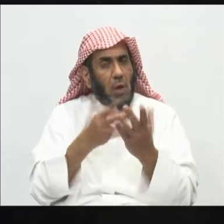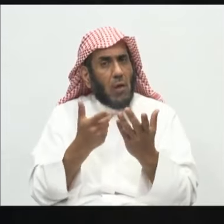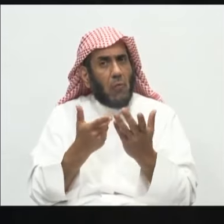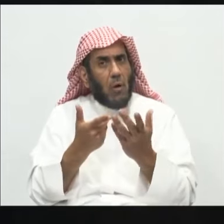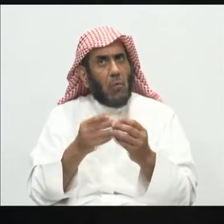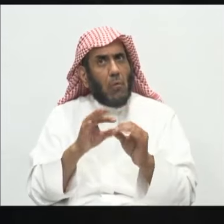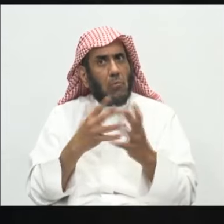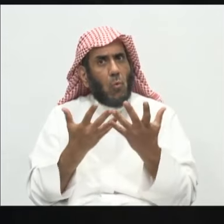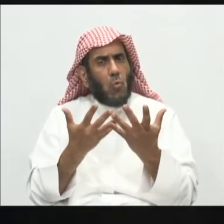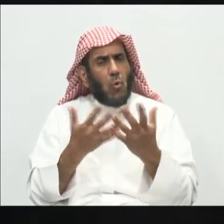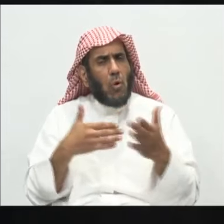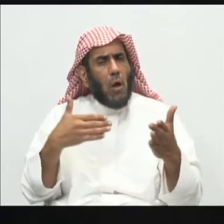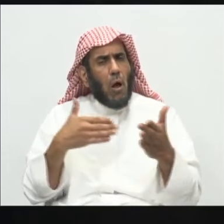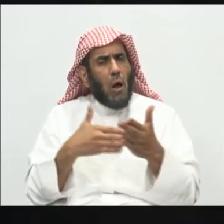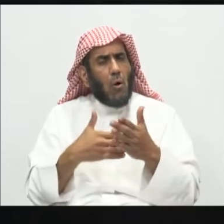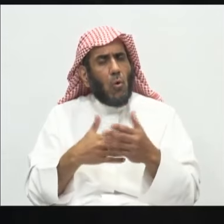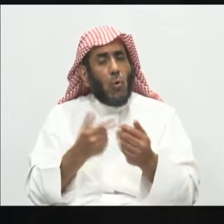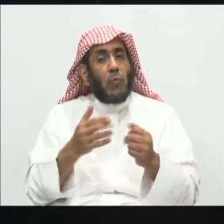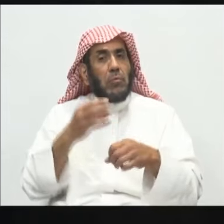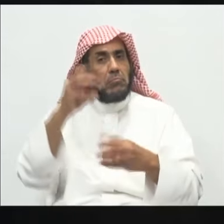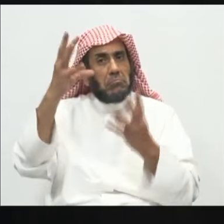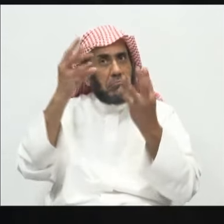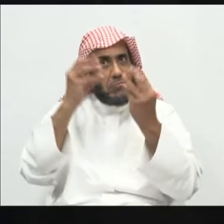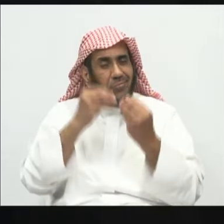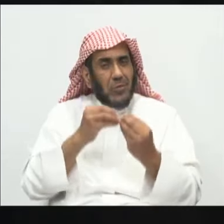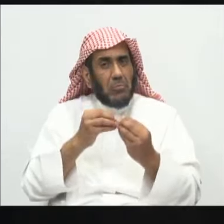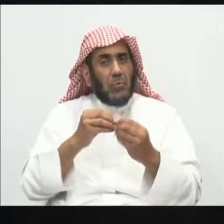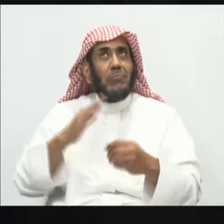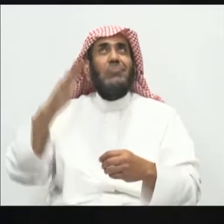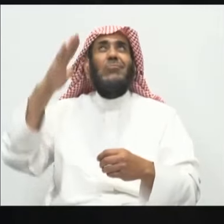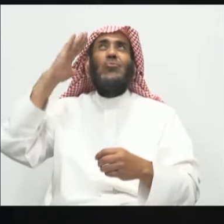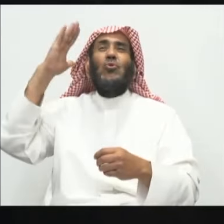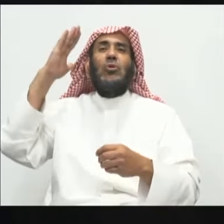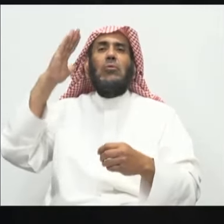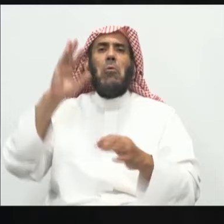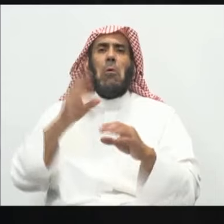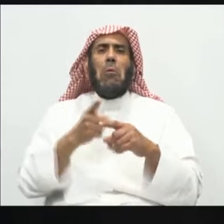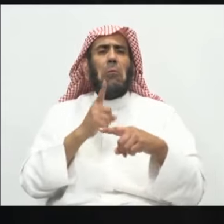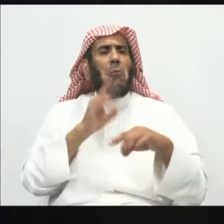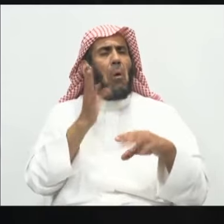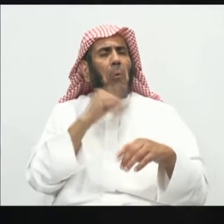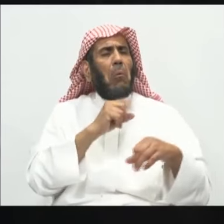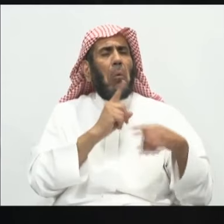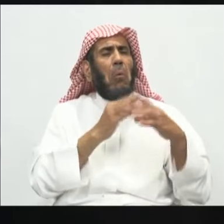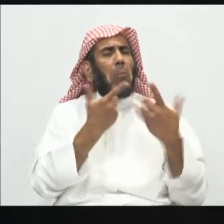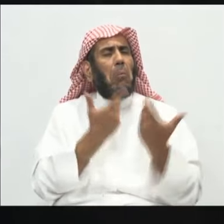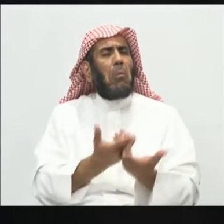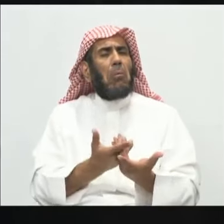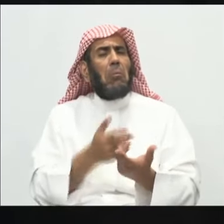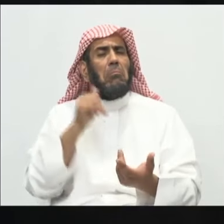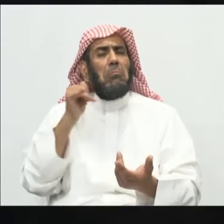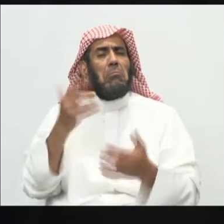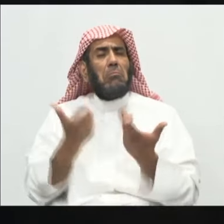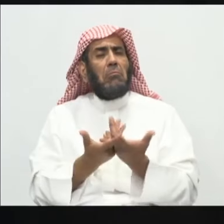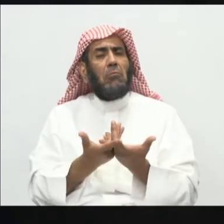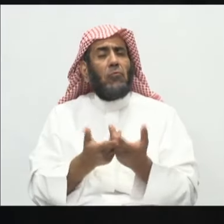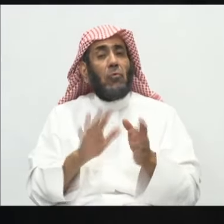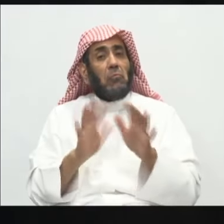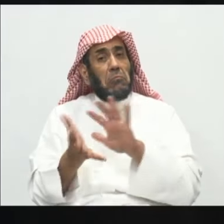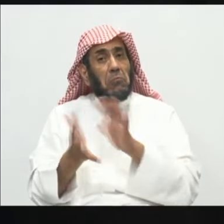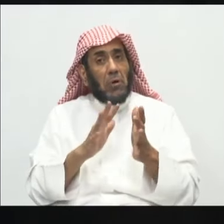يؤثر شكر النعمه وكفرها في الانسان اقرا الايات بامكانك